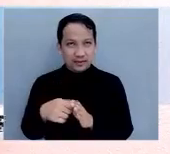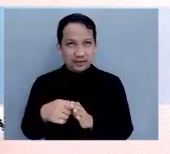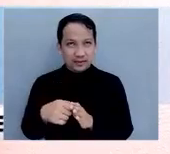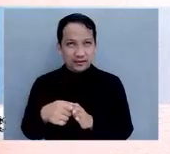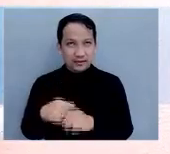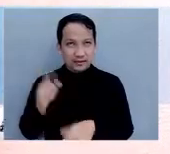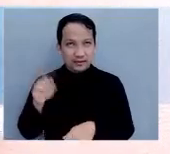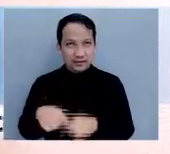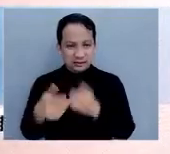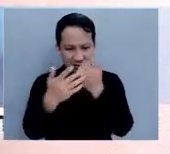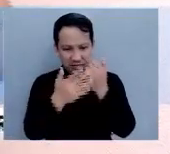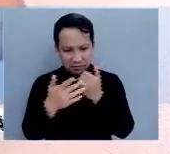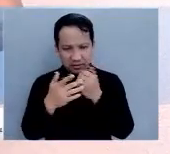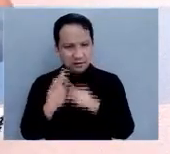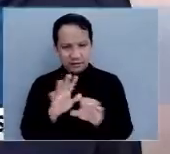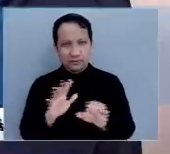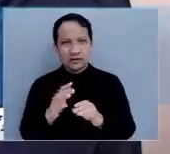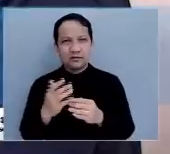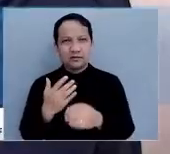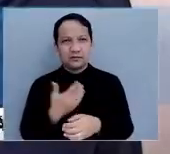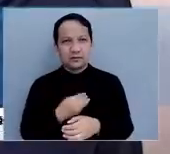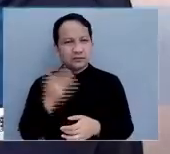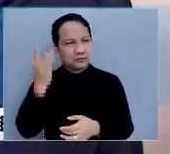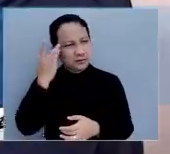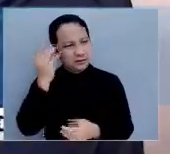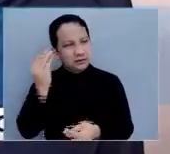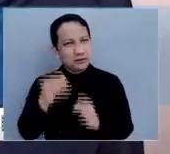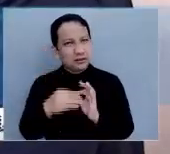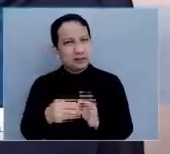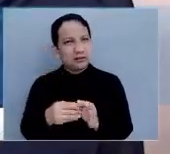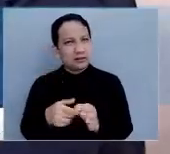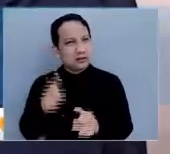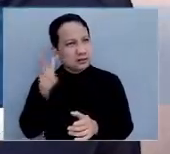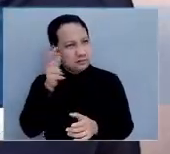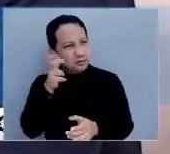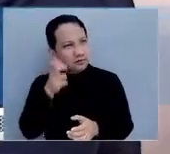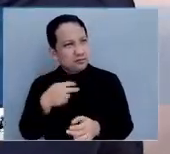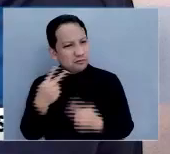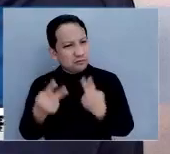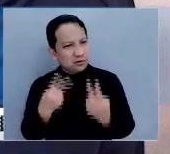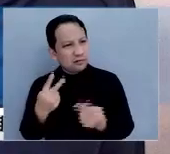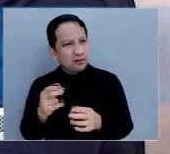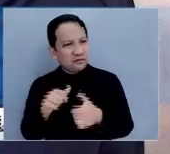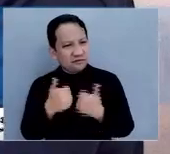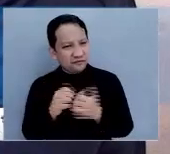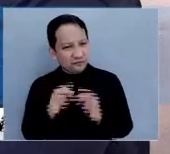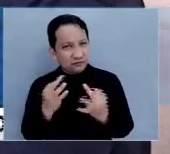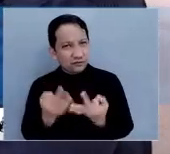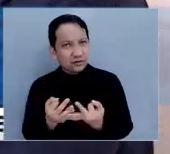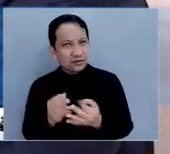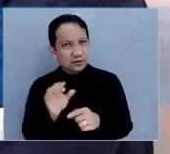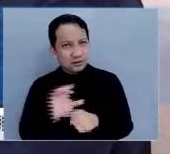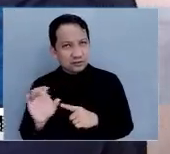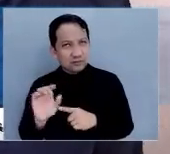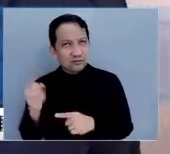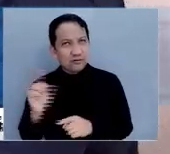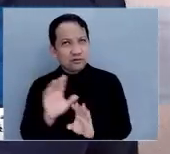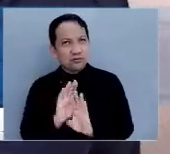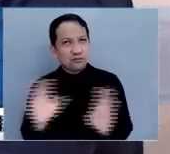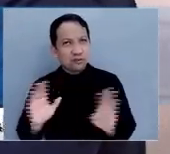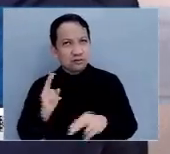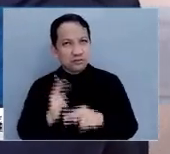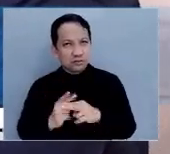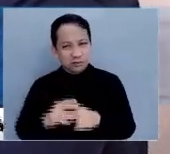hindi man sa traumatic, pero hindi nawawala sa utak mo or naririnig mo yung boses ng mga kamag-anak mo, di ba? Oy, career muna, wala mo ng panahon